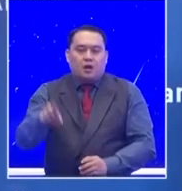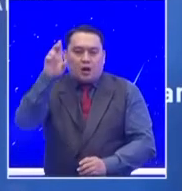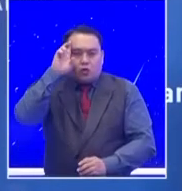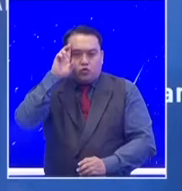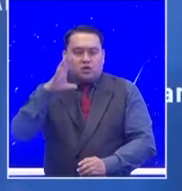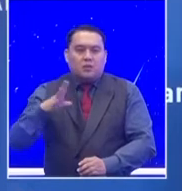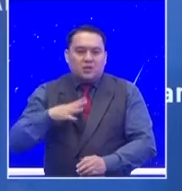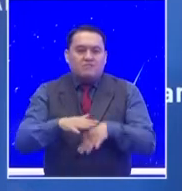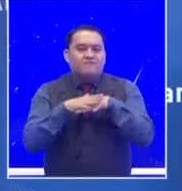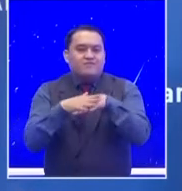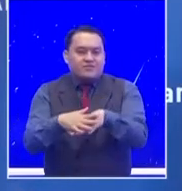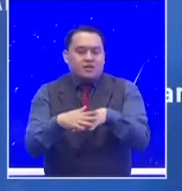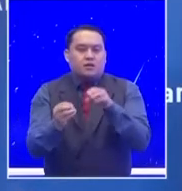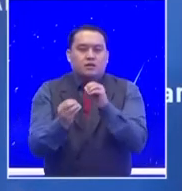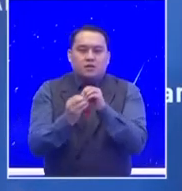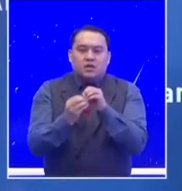выделено